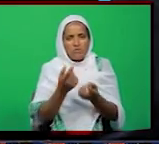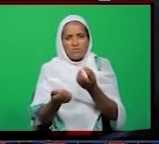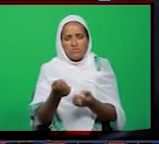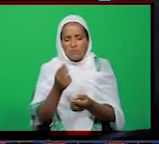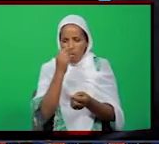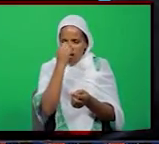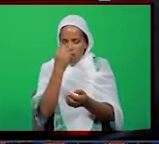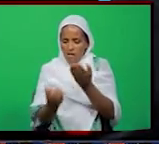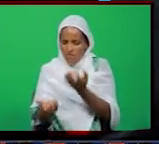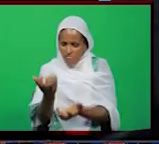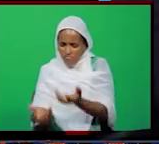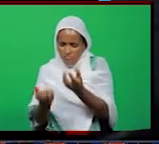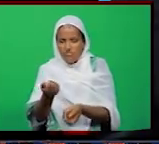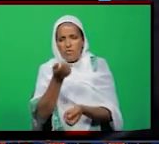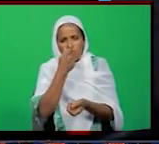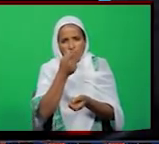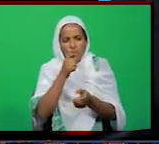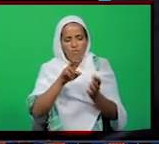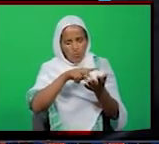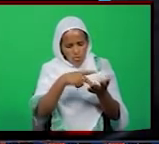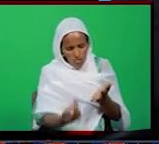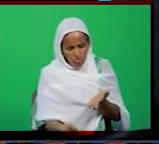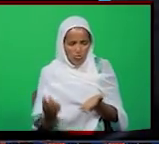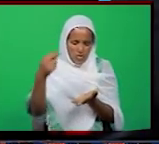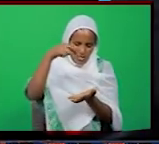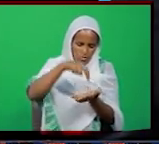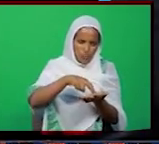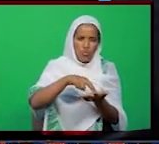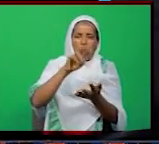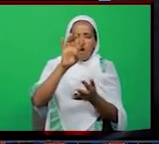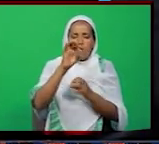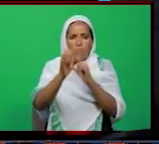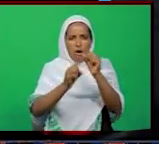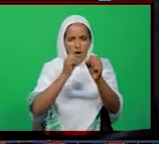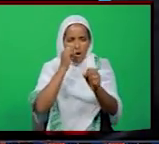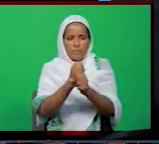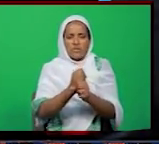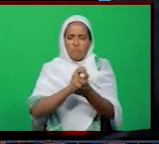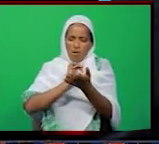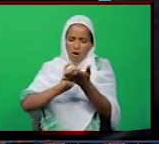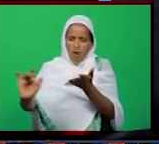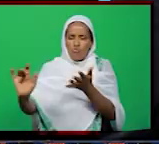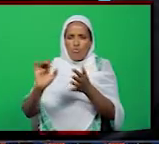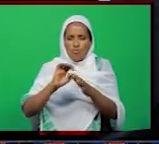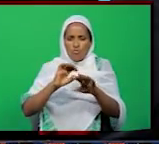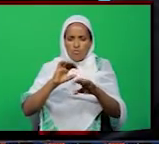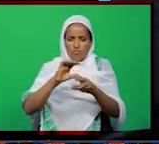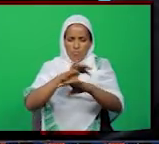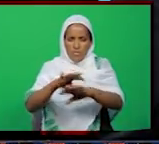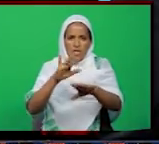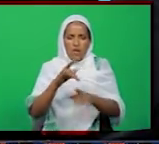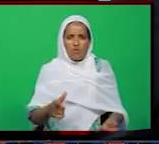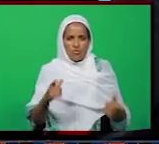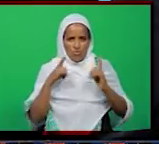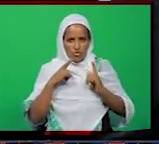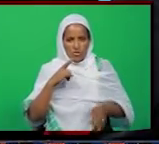ነው እየበሉ እየወደቁ እየተነሱ 40 ዓመት በምድረ በዳ የኖሩት።